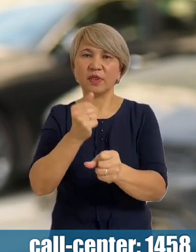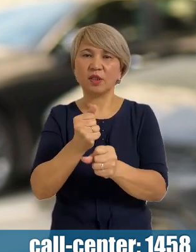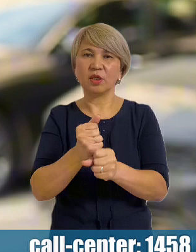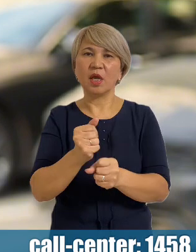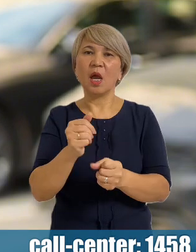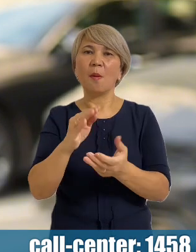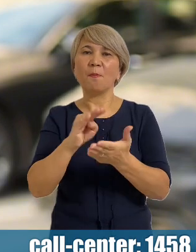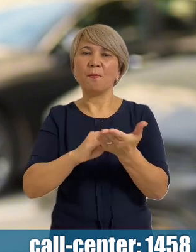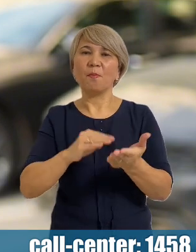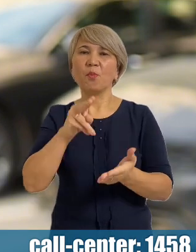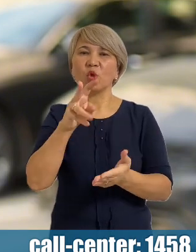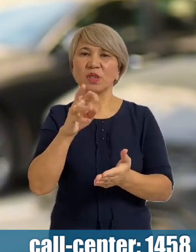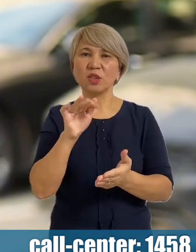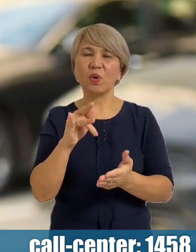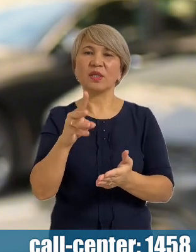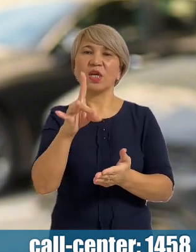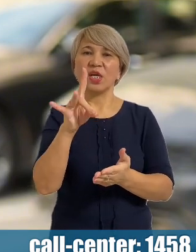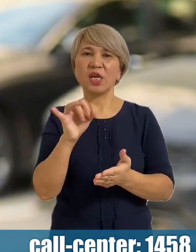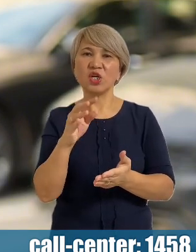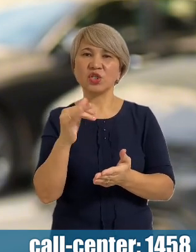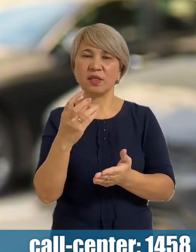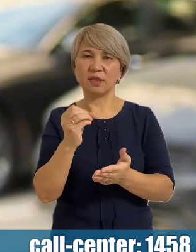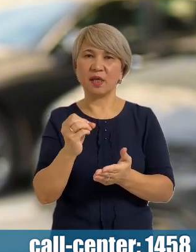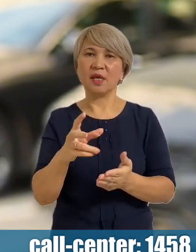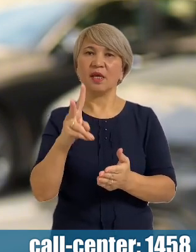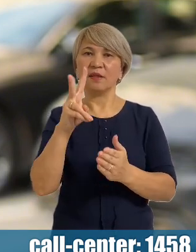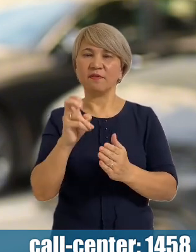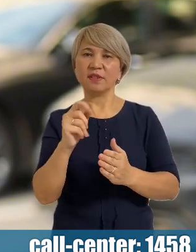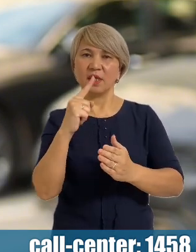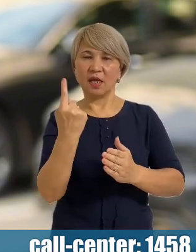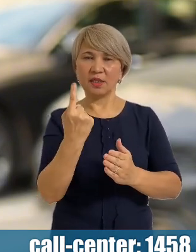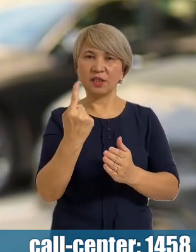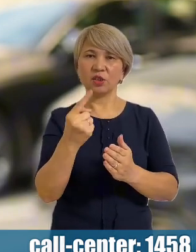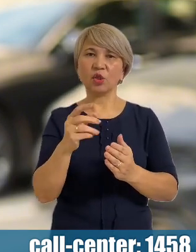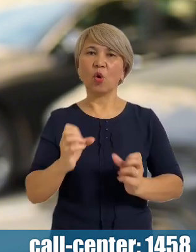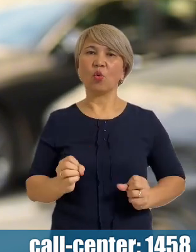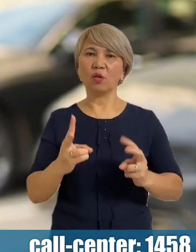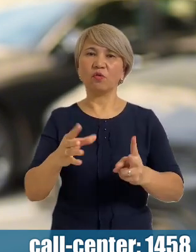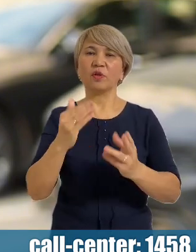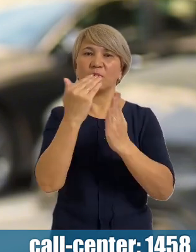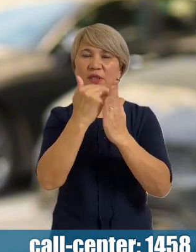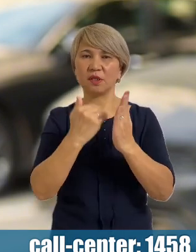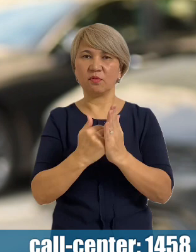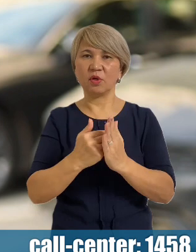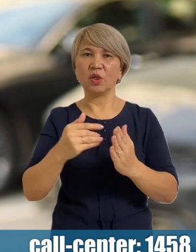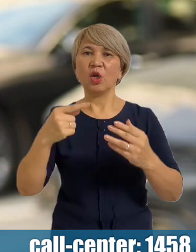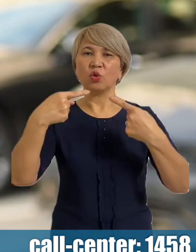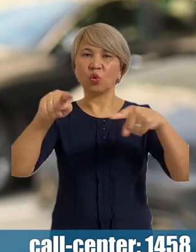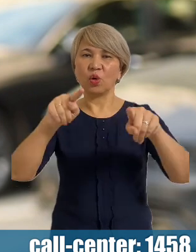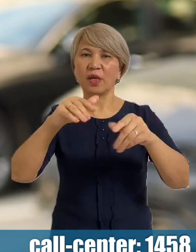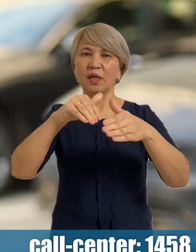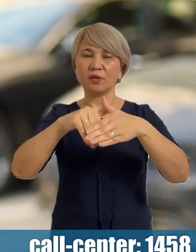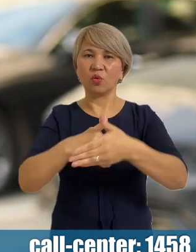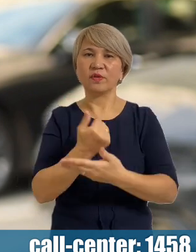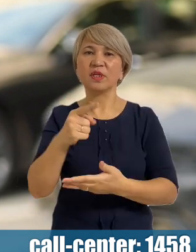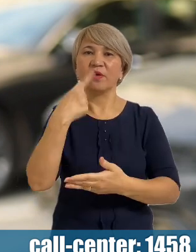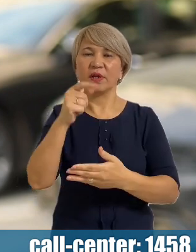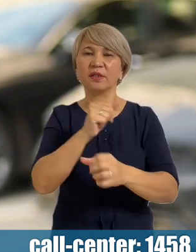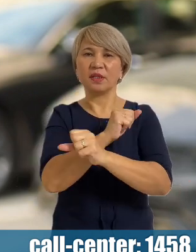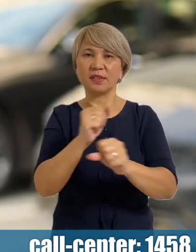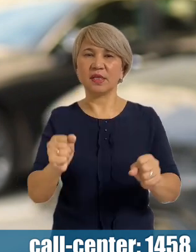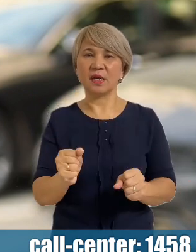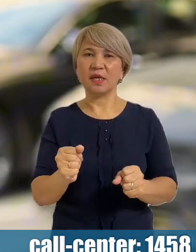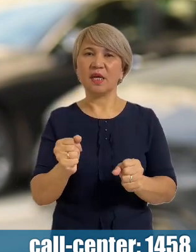по уголовному делу будет принято процессуальное решение. В соответствии со статьей 201 Уголовно-процессуального кодекса иная